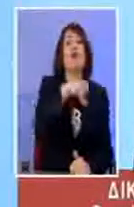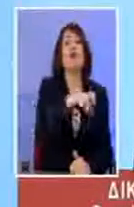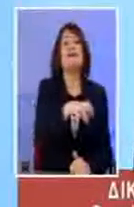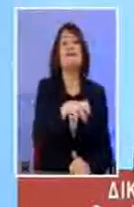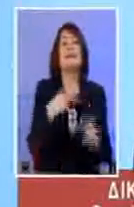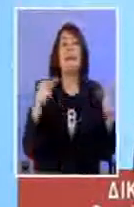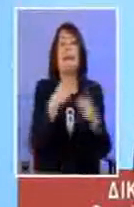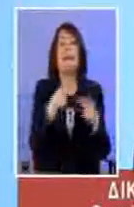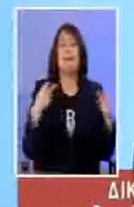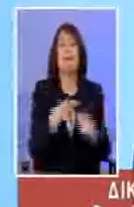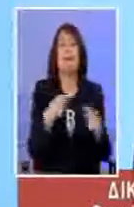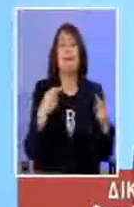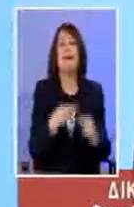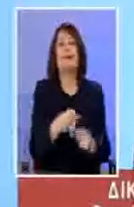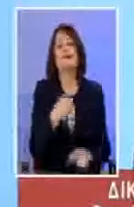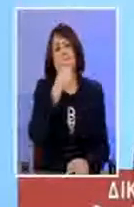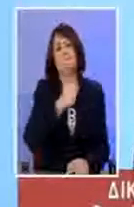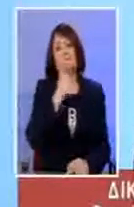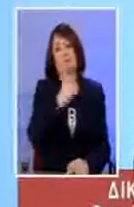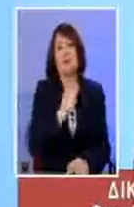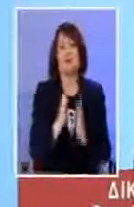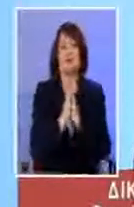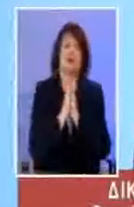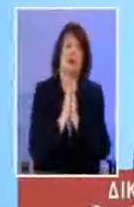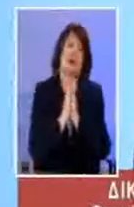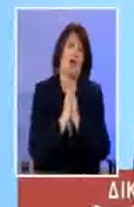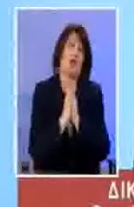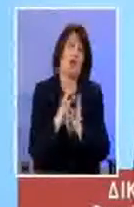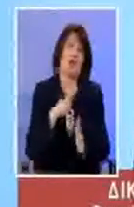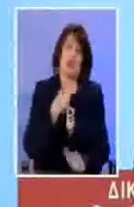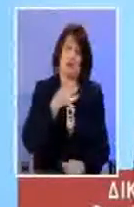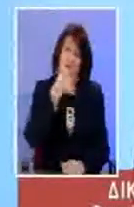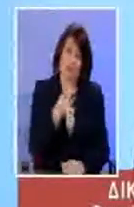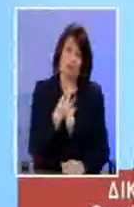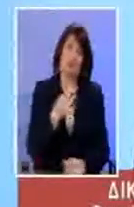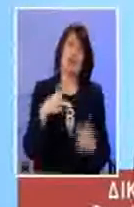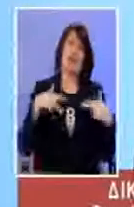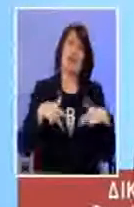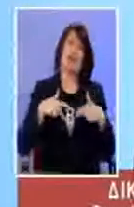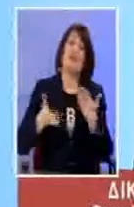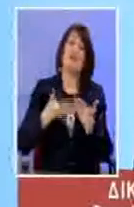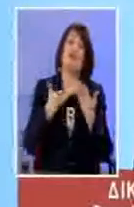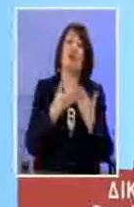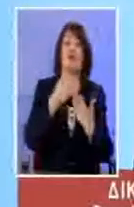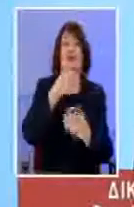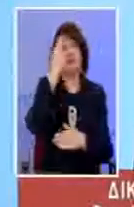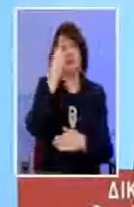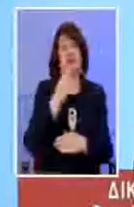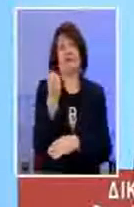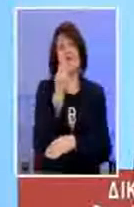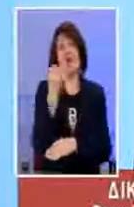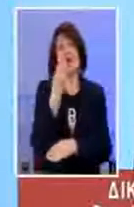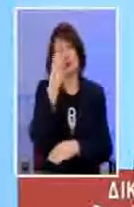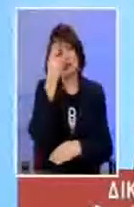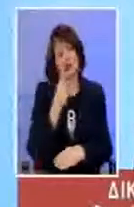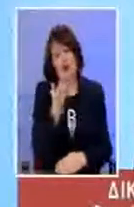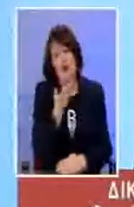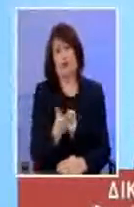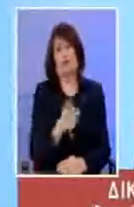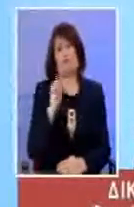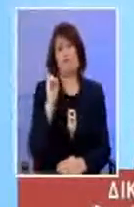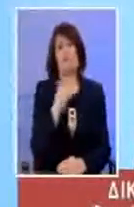περικοπών. Και θέλω έτσι να απευθύνω έκκληση να βοηθήσει η πολιτεία και το Φάρο και τους άλλους